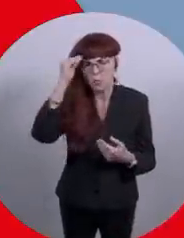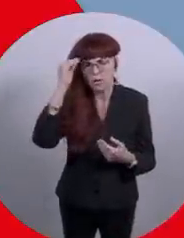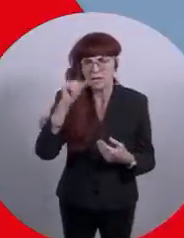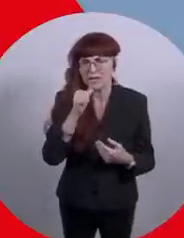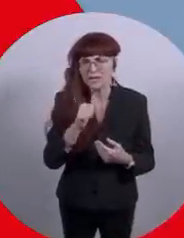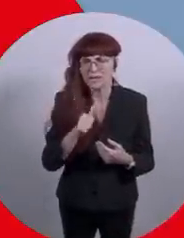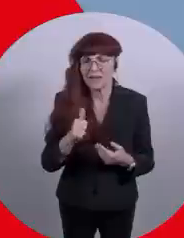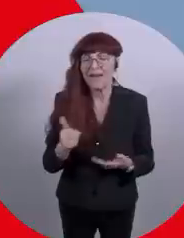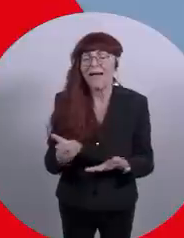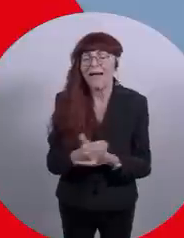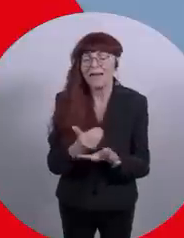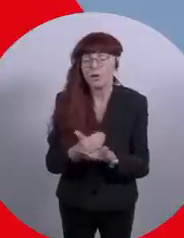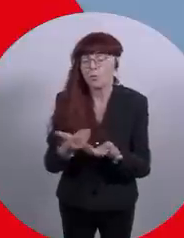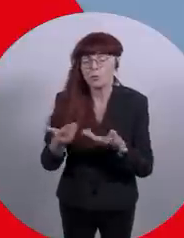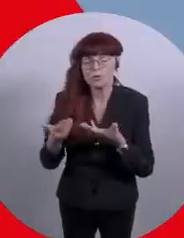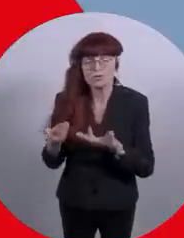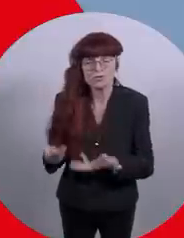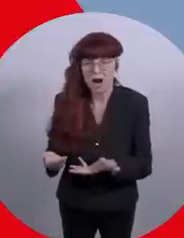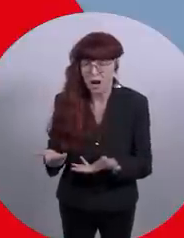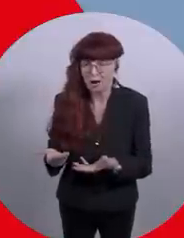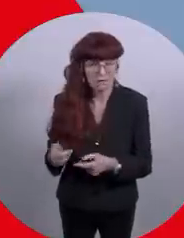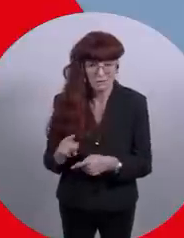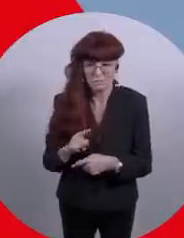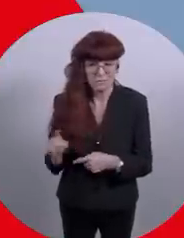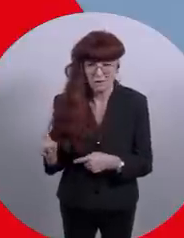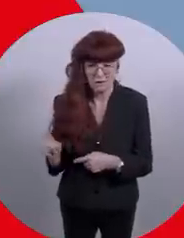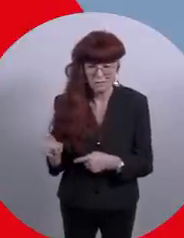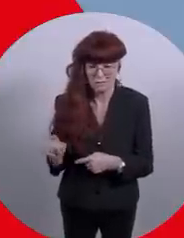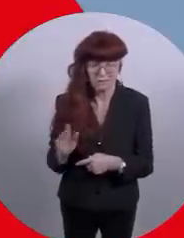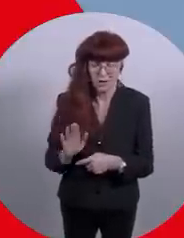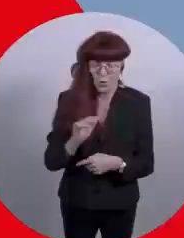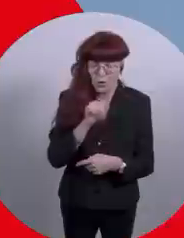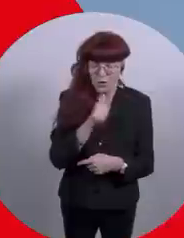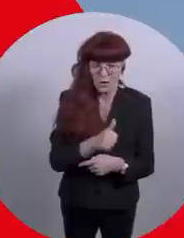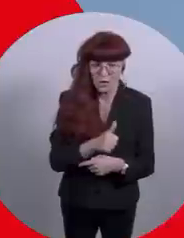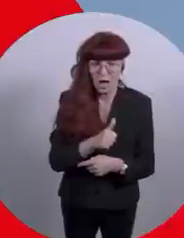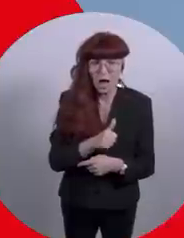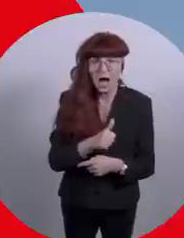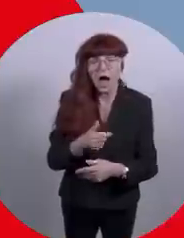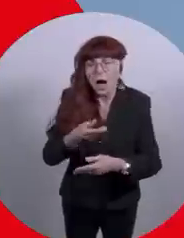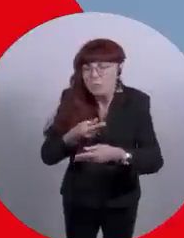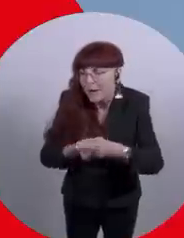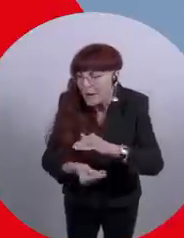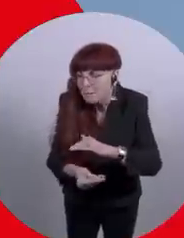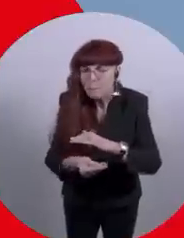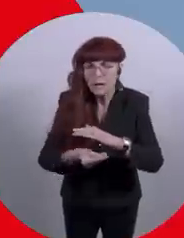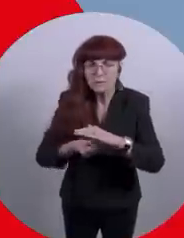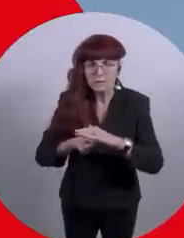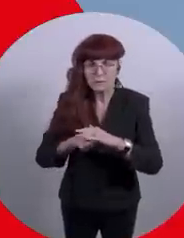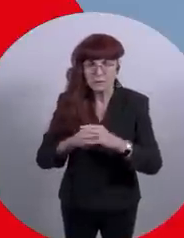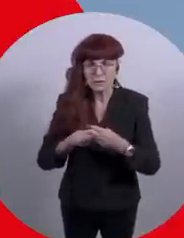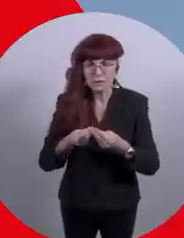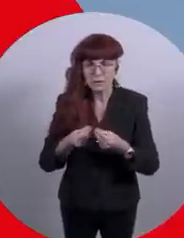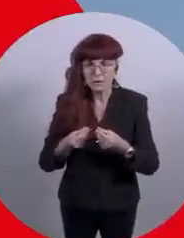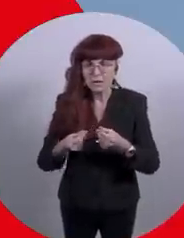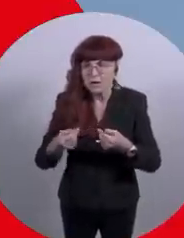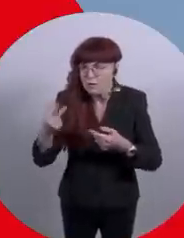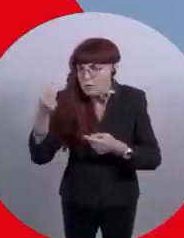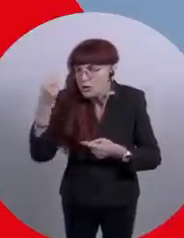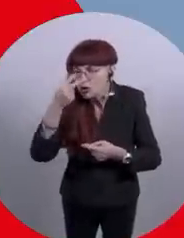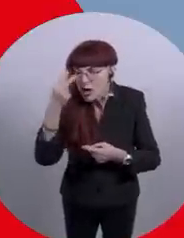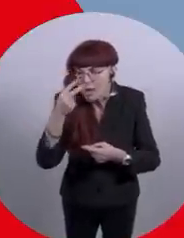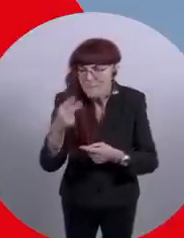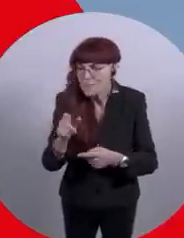zu den einkommensschwächsten dieses Landes zählen aber die Empathie und das Verständnis aufzubringen